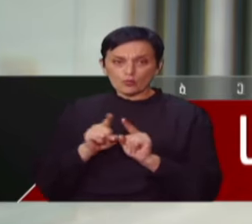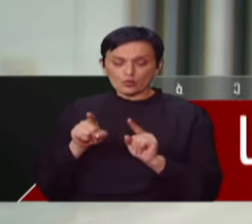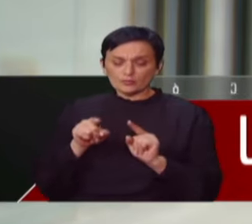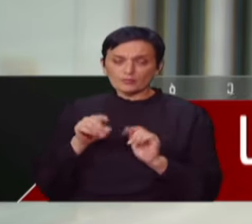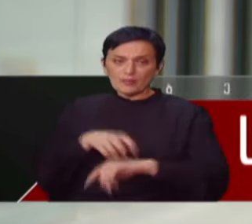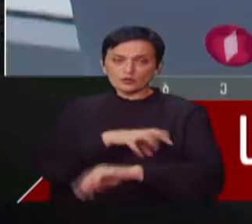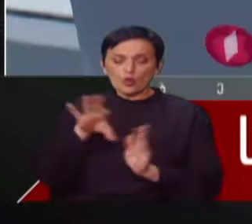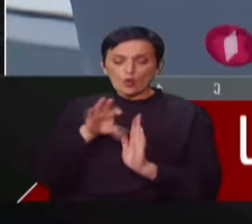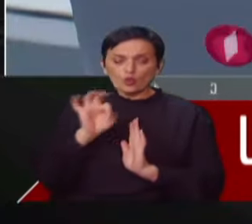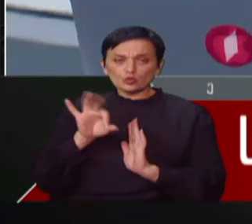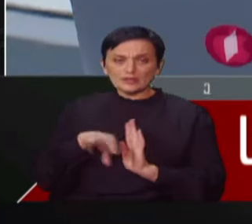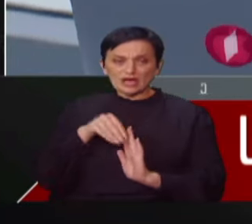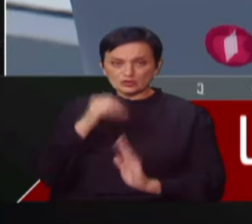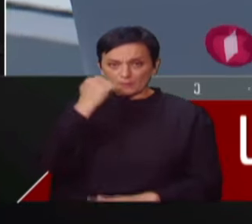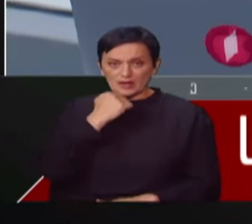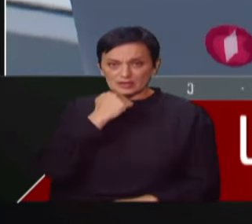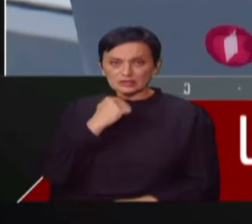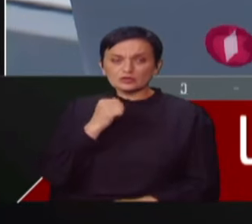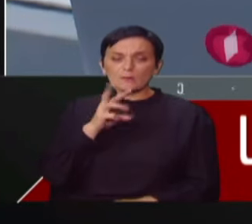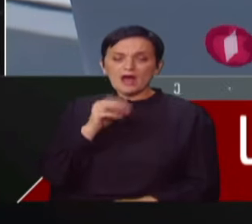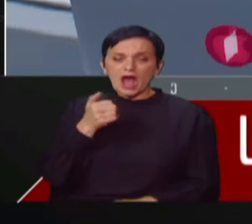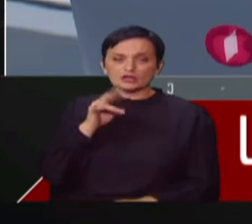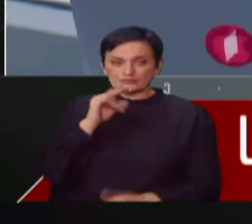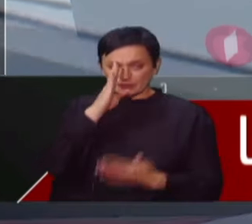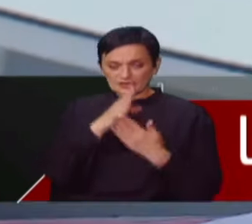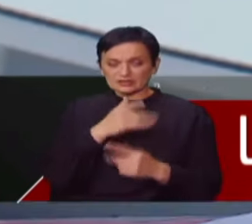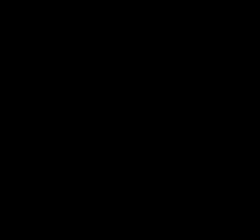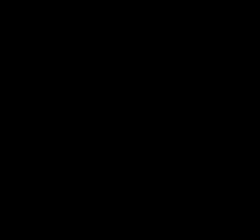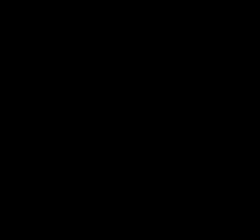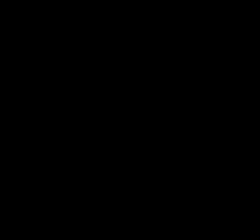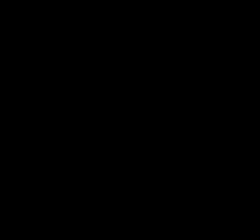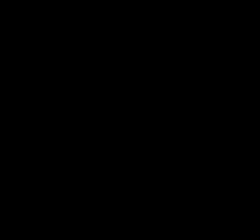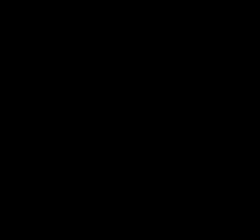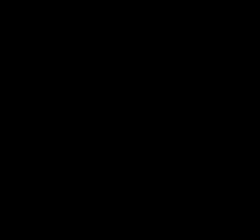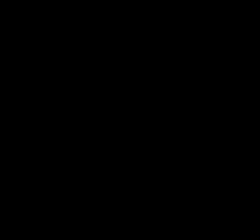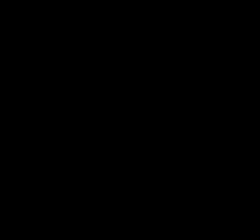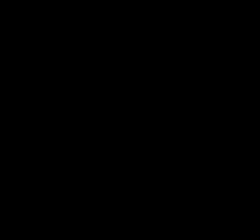ოქტომბრის არჩევნებში. მადლობა, თათია მაყაშვილი იყო პირდაპირ ეთერში.